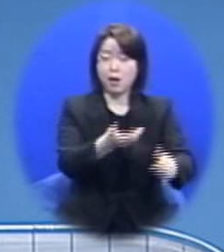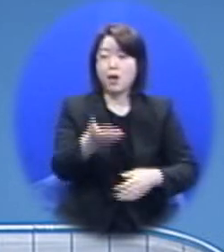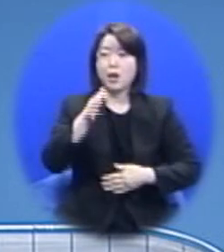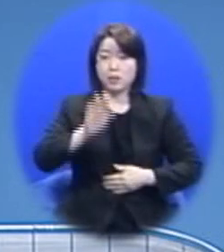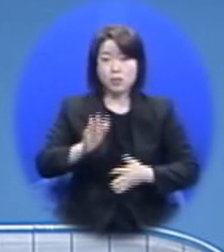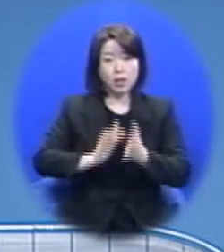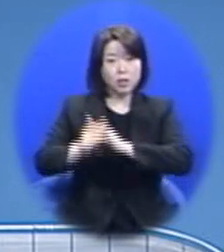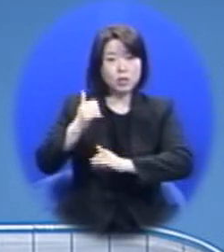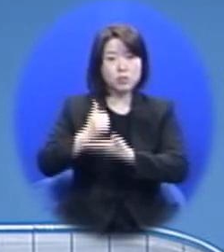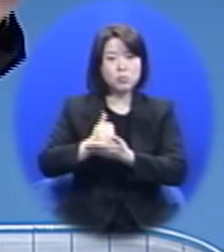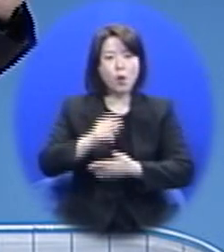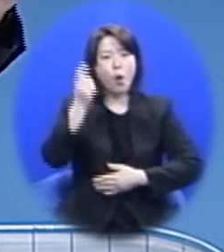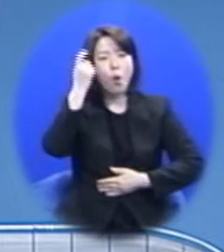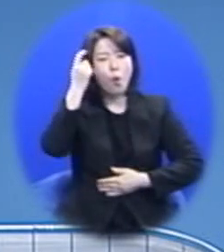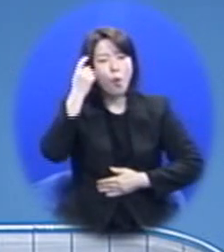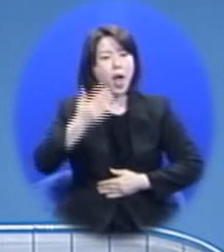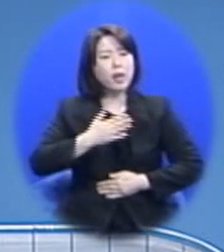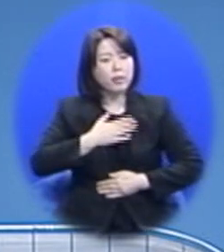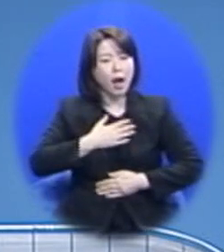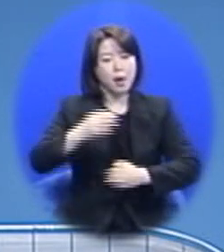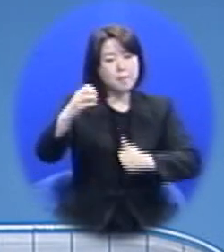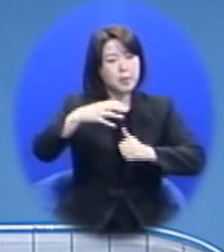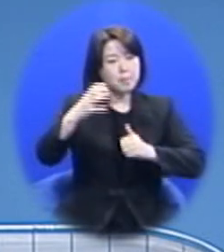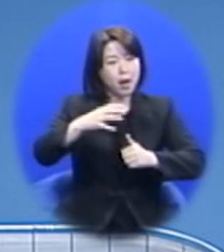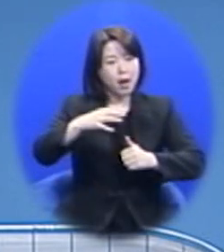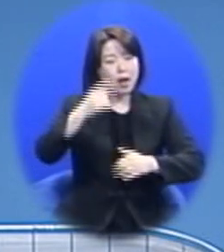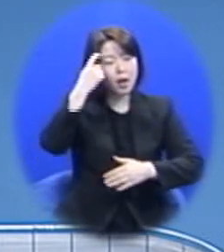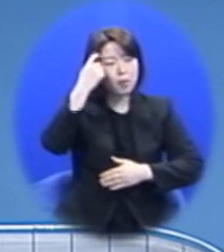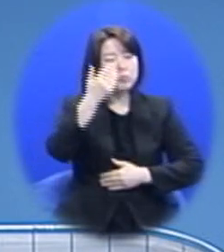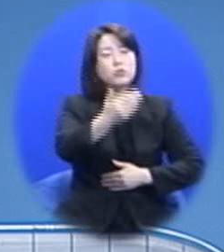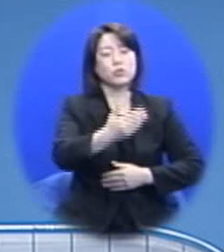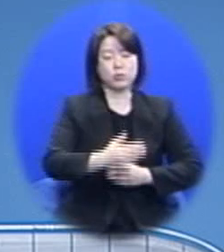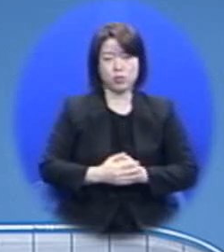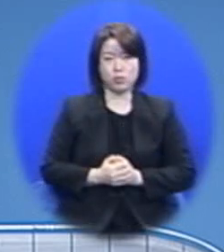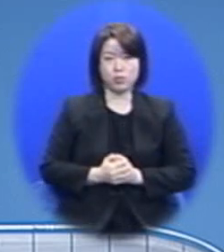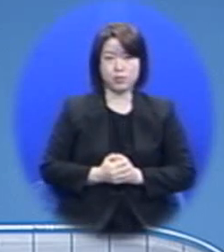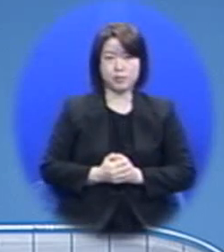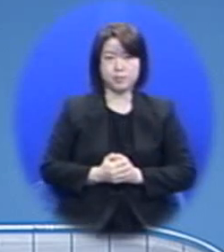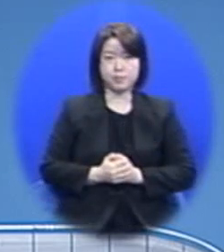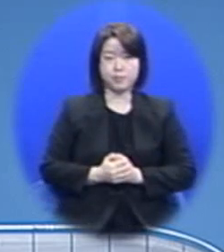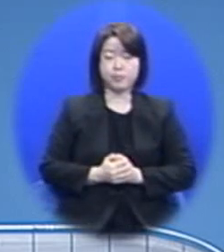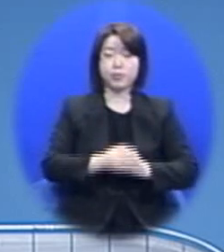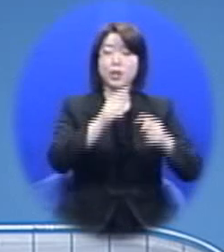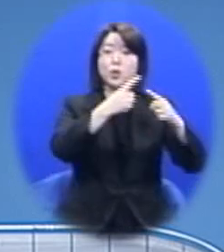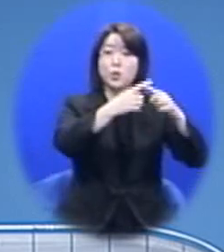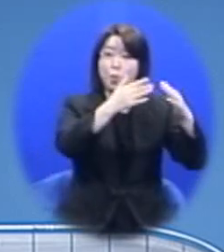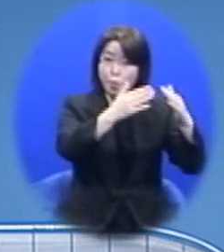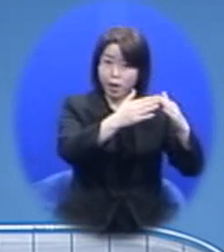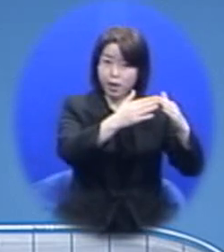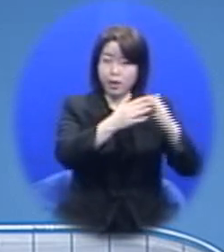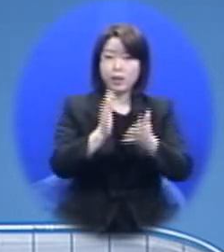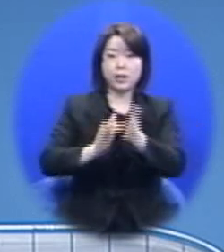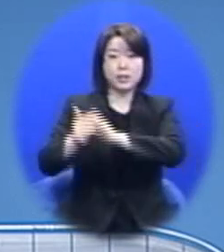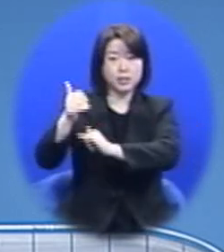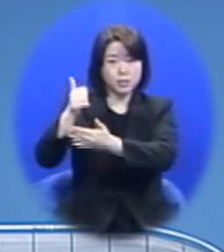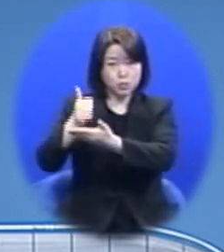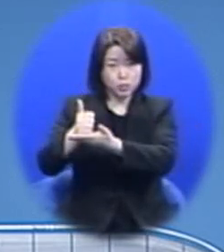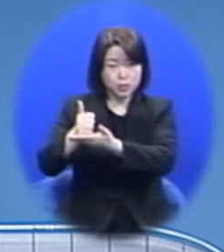예수님은 어찌하여 나를 핍박하느냐라고 말씀하셨습니다. 교회와